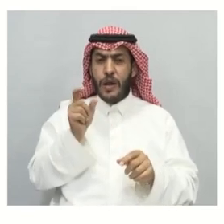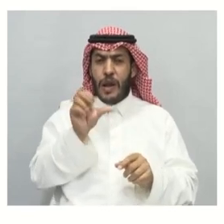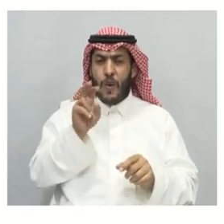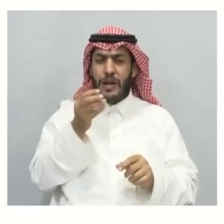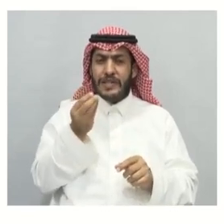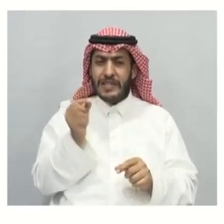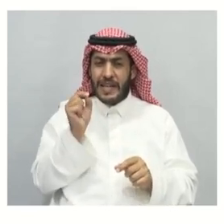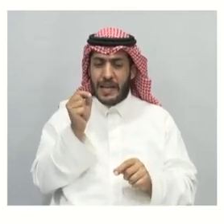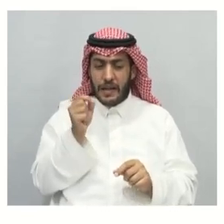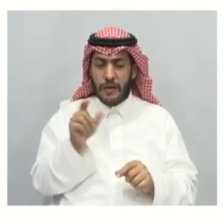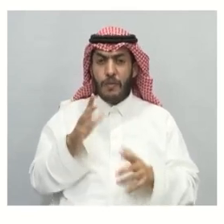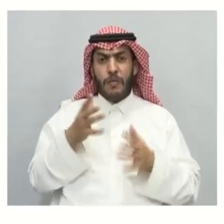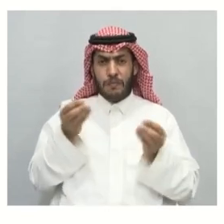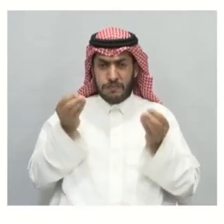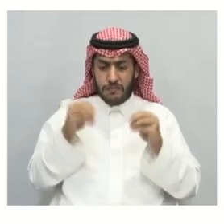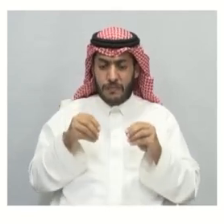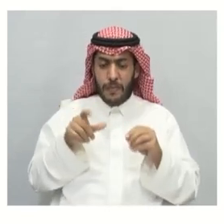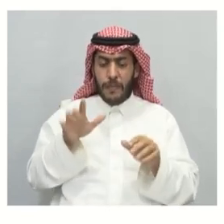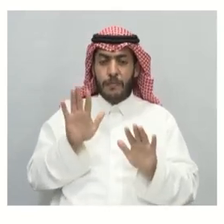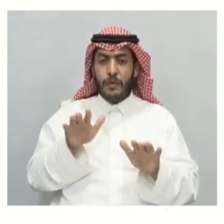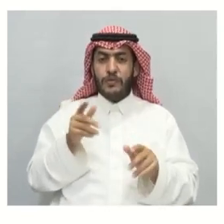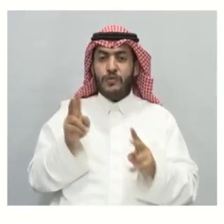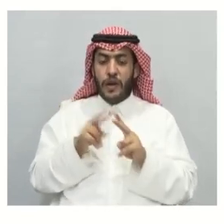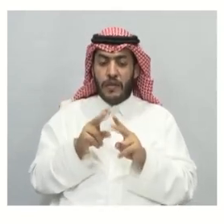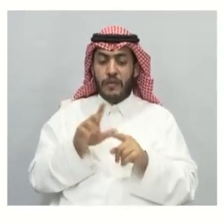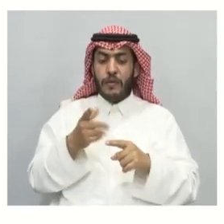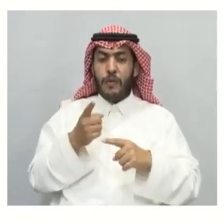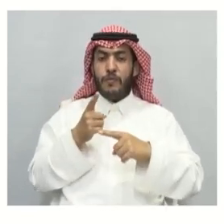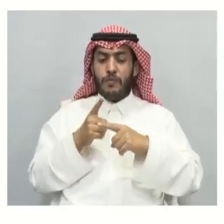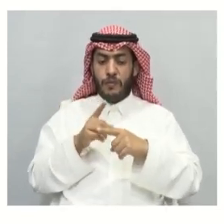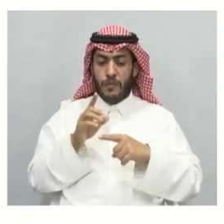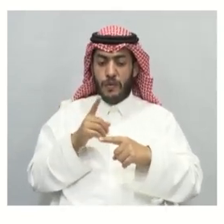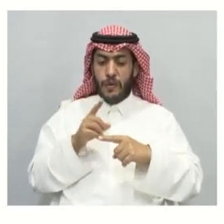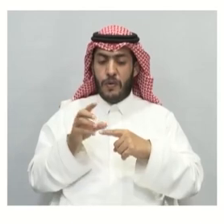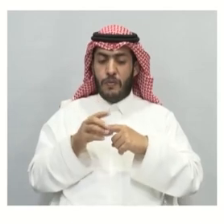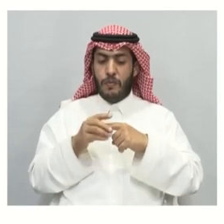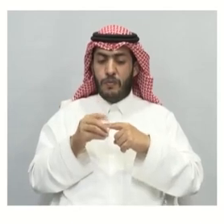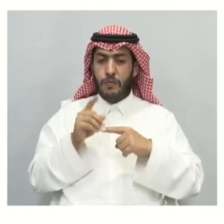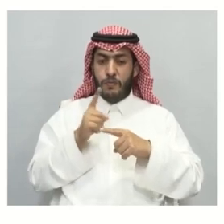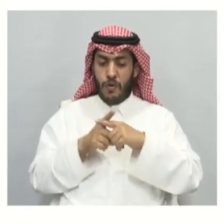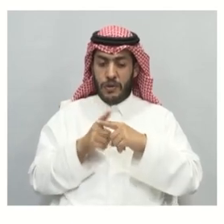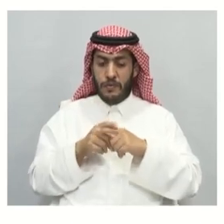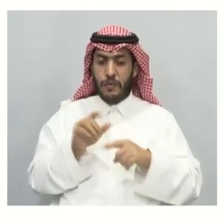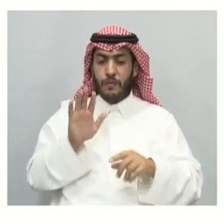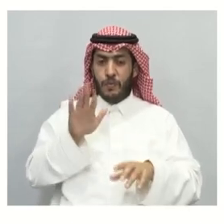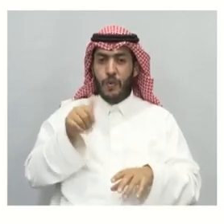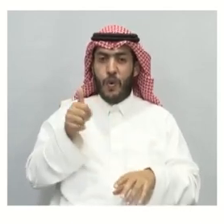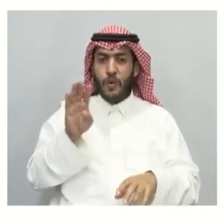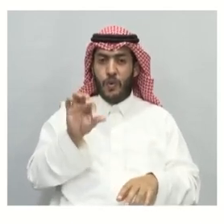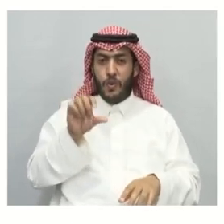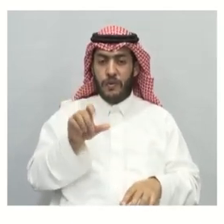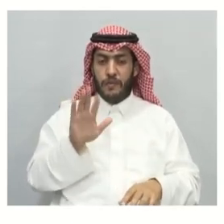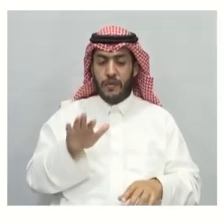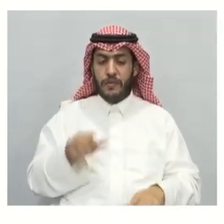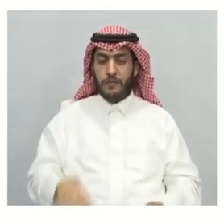صغيره وكثيفه مكونه من شحنات موجبه محاطه بالكتر او اكثر العناصر اغلبها اكثر من